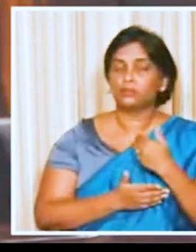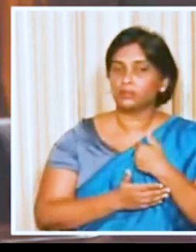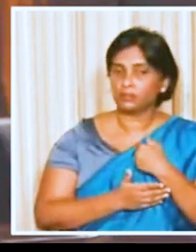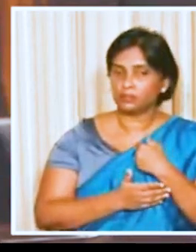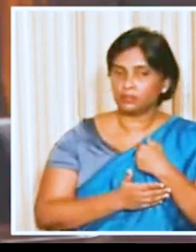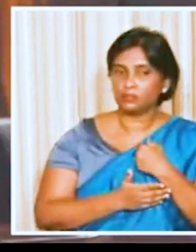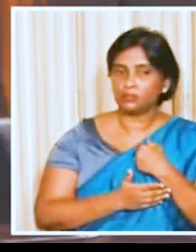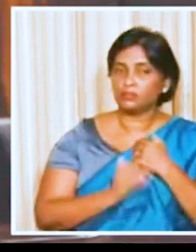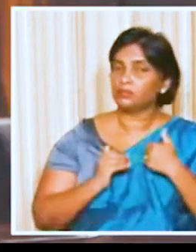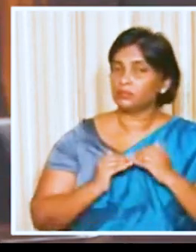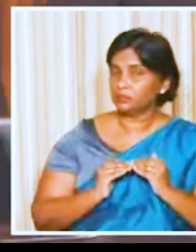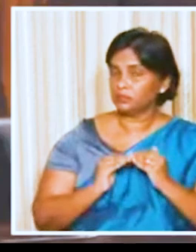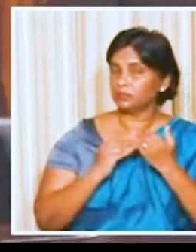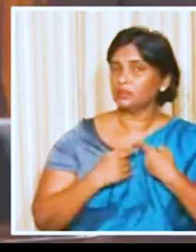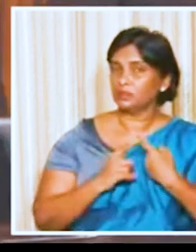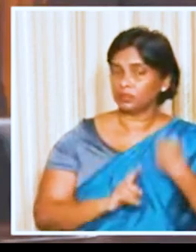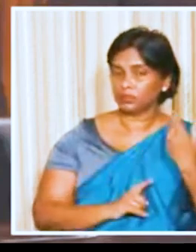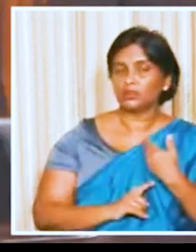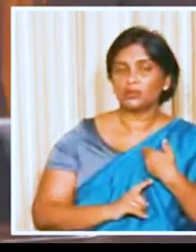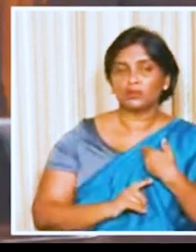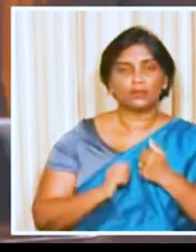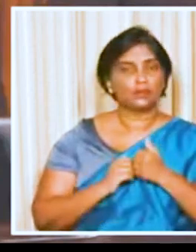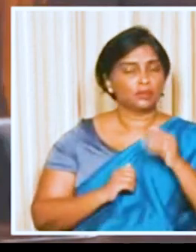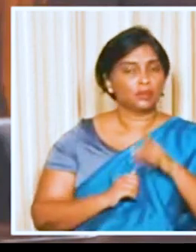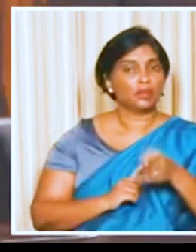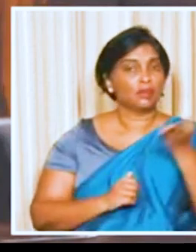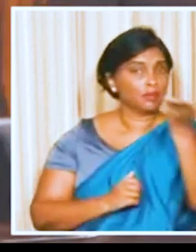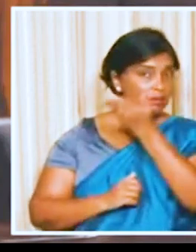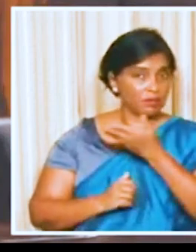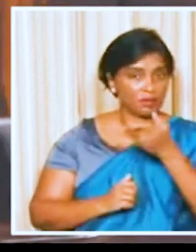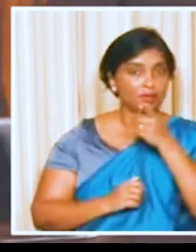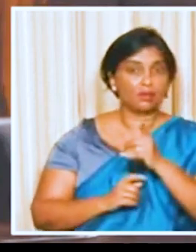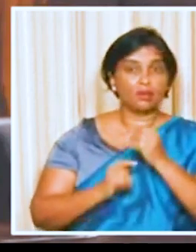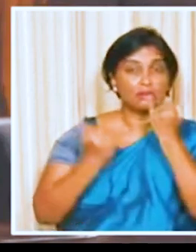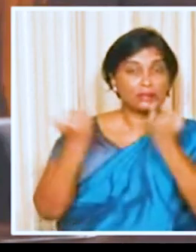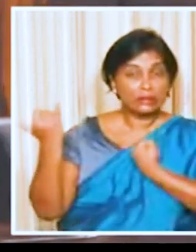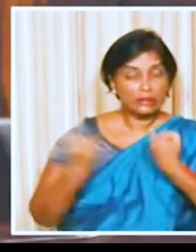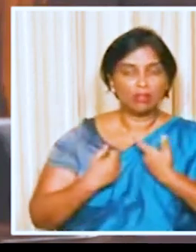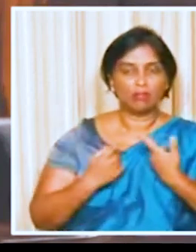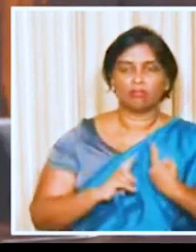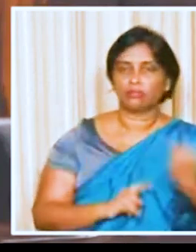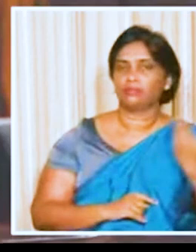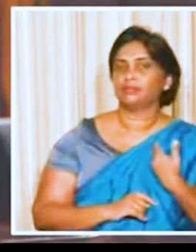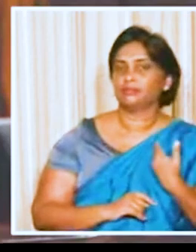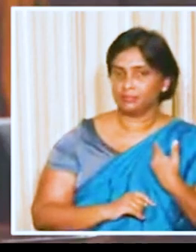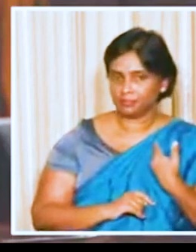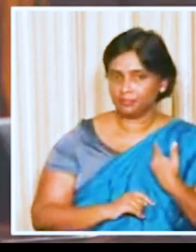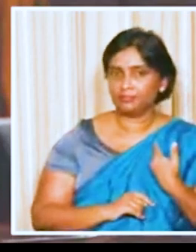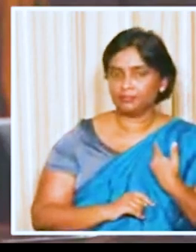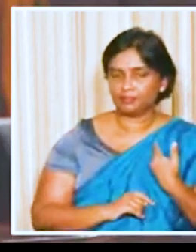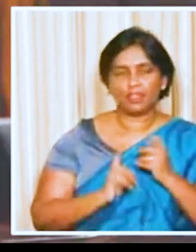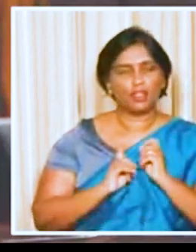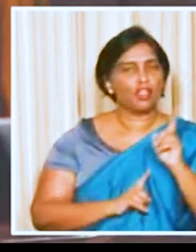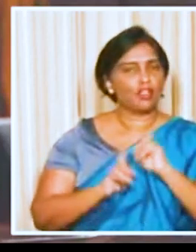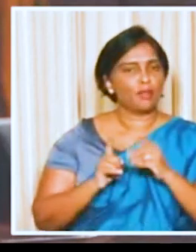எதிராக முன்வைக்கும் விமர்சனங்கள். இவ்வாறான ஒரு அடிமுட்டால் வடவித்து திரிந்தருவன் சொல்ற கதையே பாராளுமன்றத்தில் அவன் ஒருவன் சொல்றான்